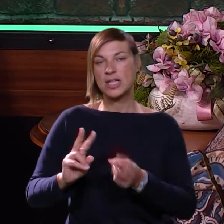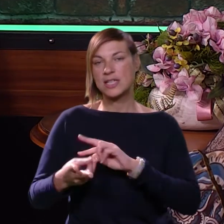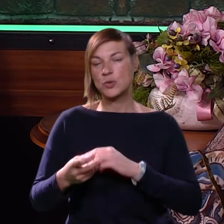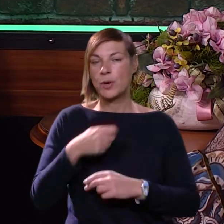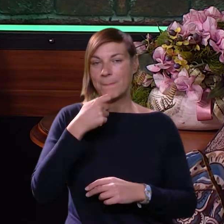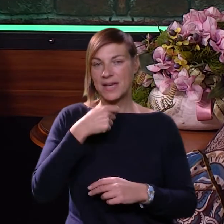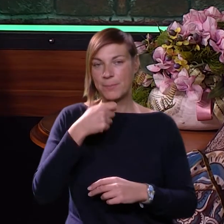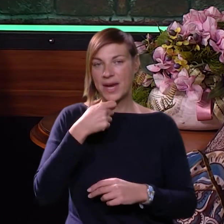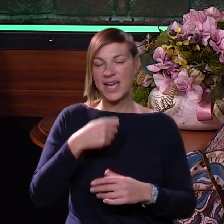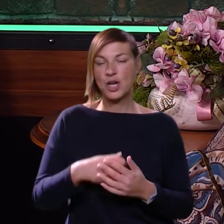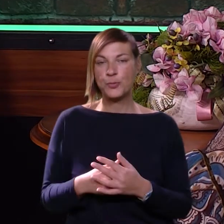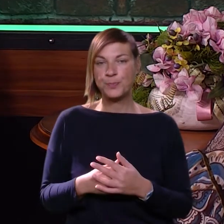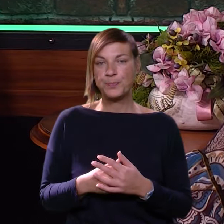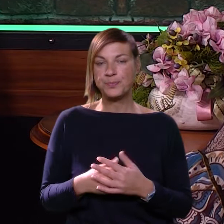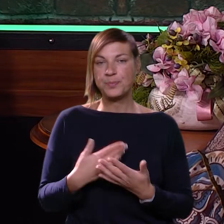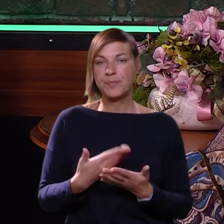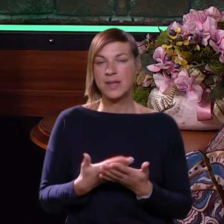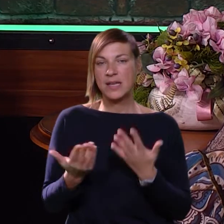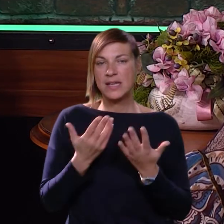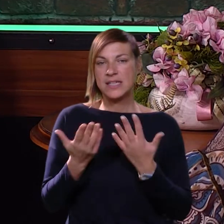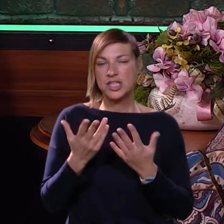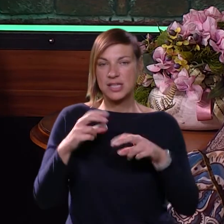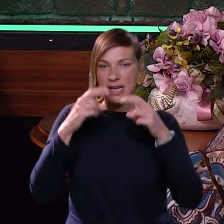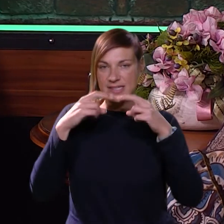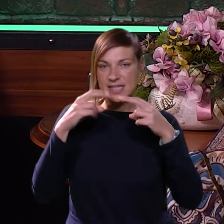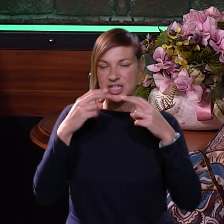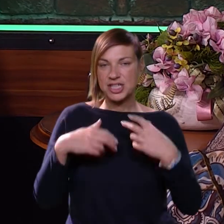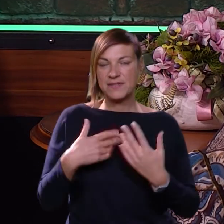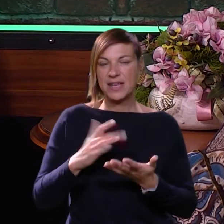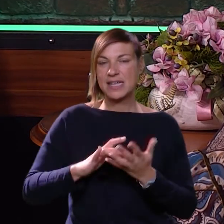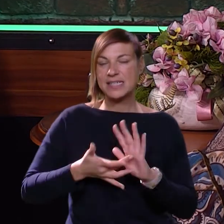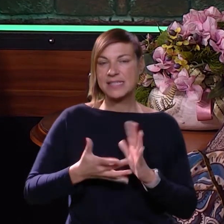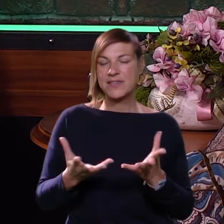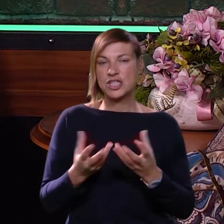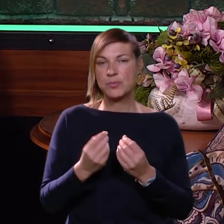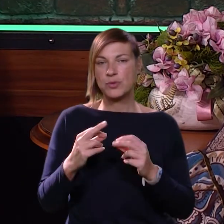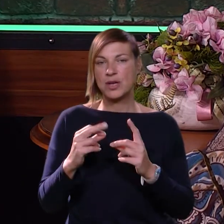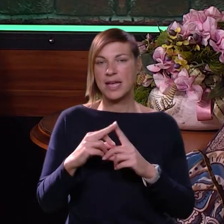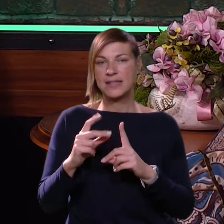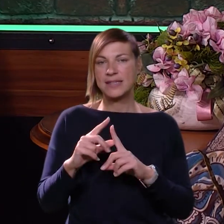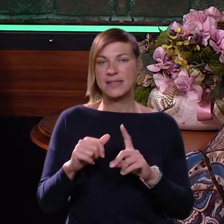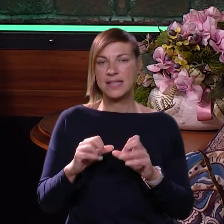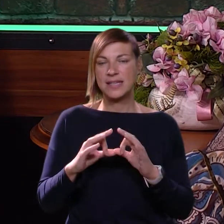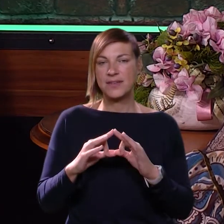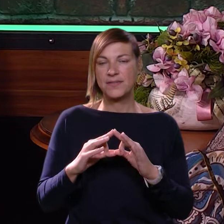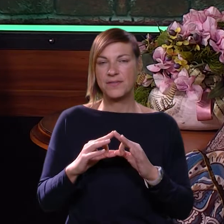ću promijeniti prehranu. Tu sam isto čitala i istraživala. Sve što je puno